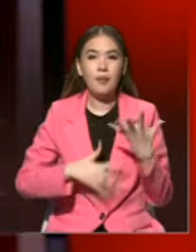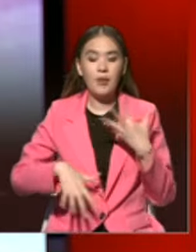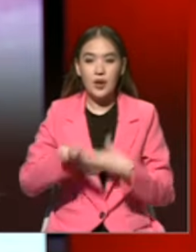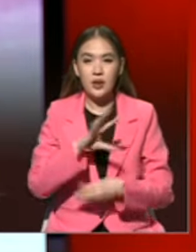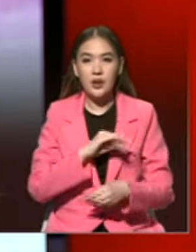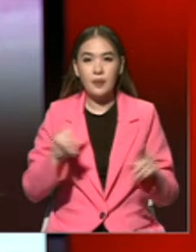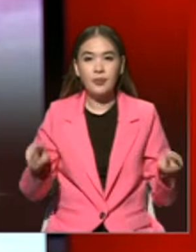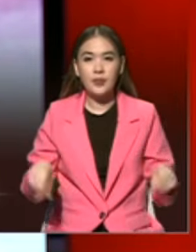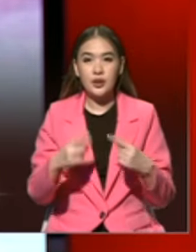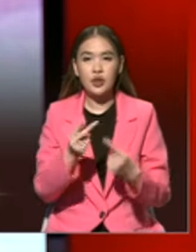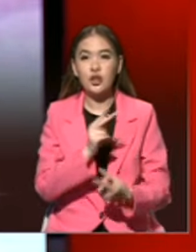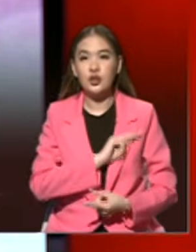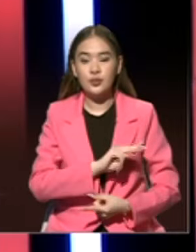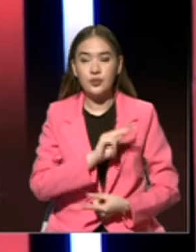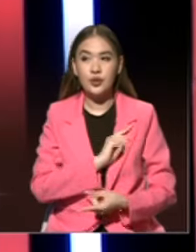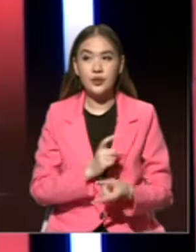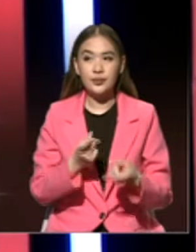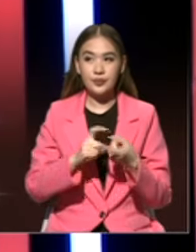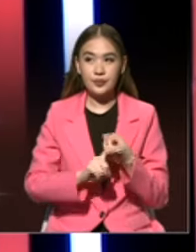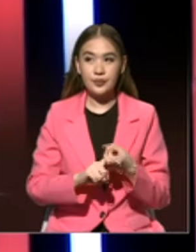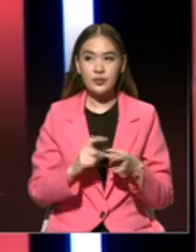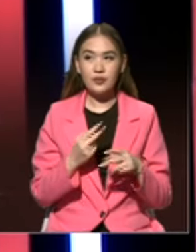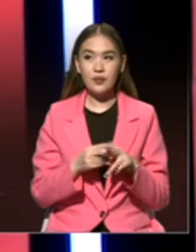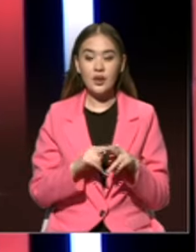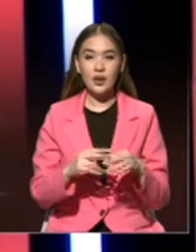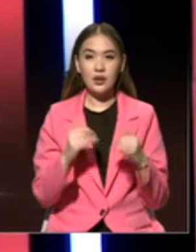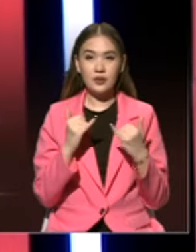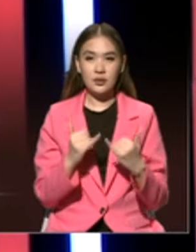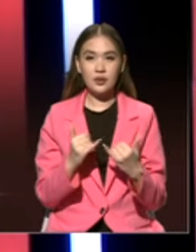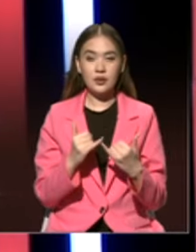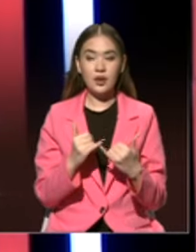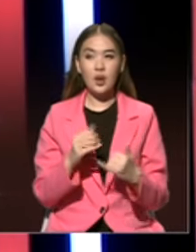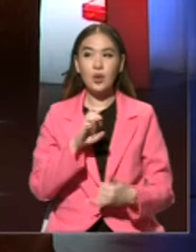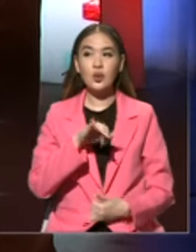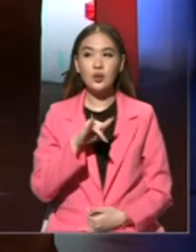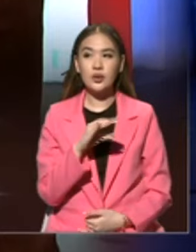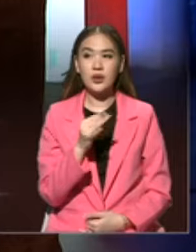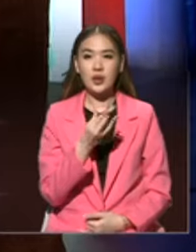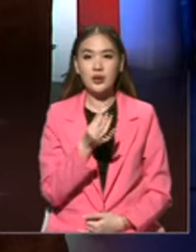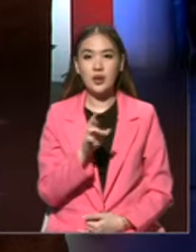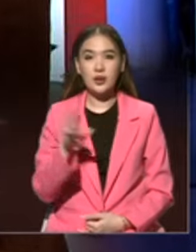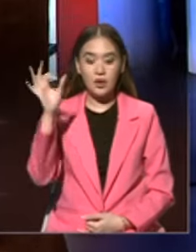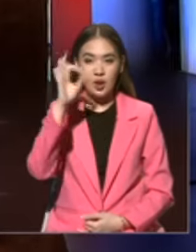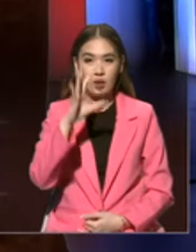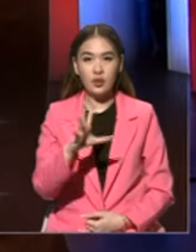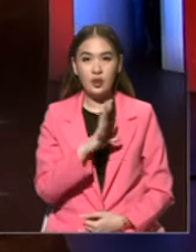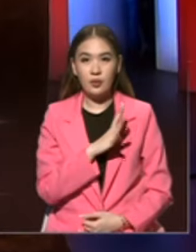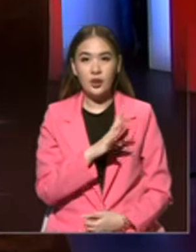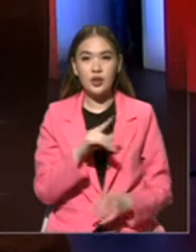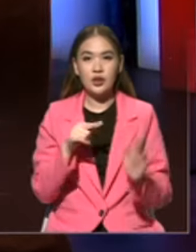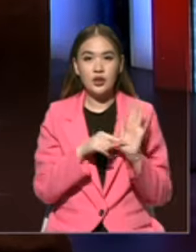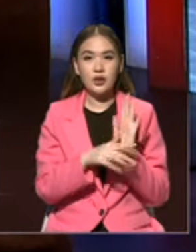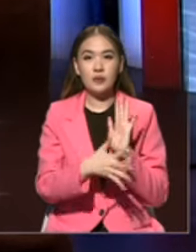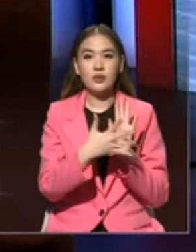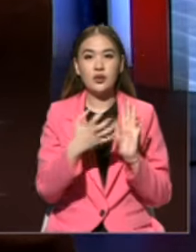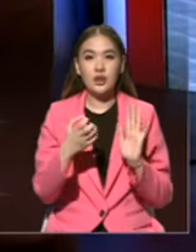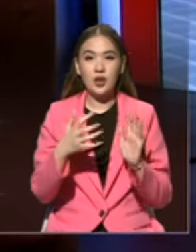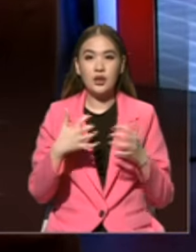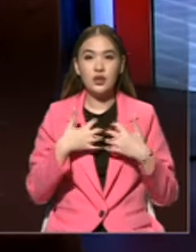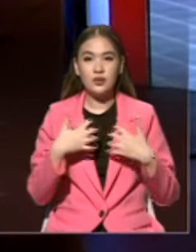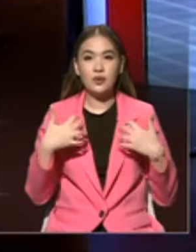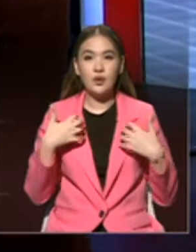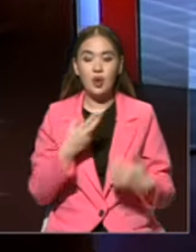біріккен жұмыстарының нәтижесінде. Енді утилизацияға келсек, жаңағы 7500 мал басының